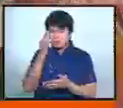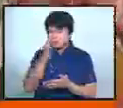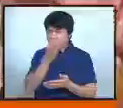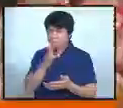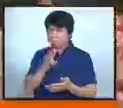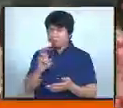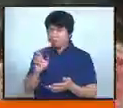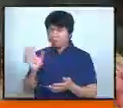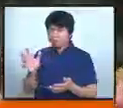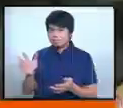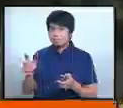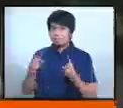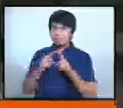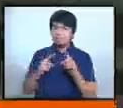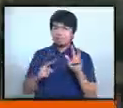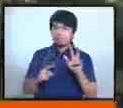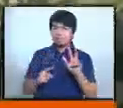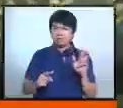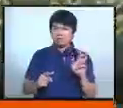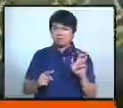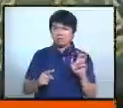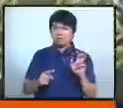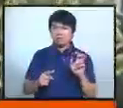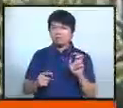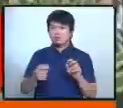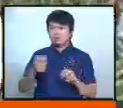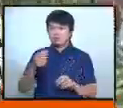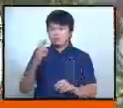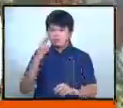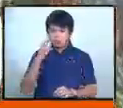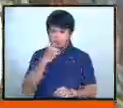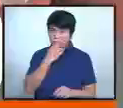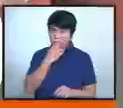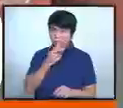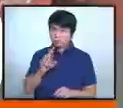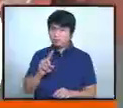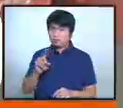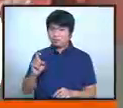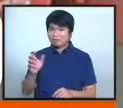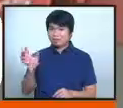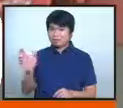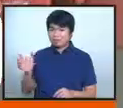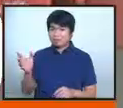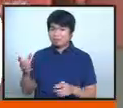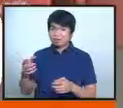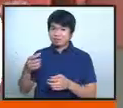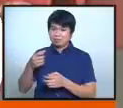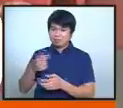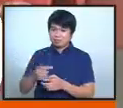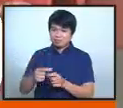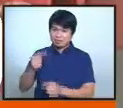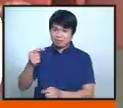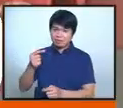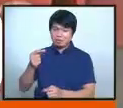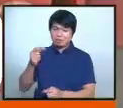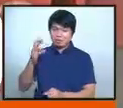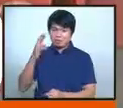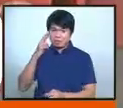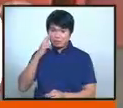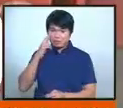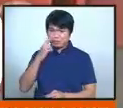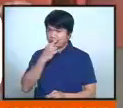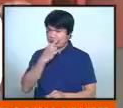hanggang 300 pesos ang benta nila ngayon sa dosena ng rosas. 150 pesos naman ang isang stem ng Ecuadorian rose,